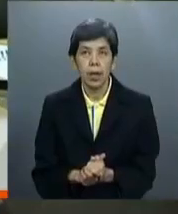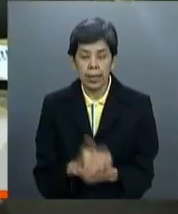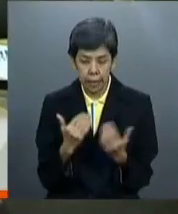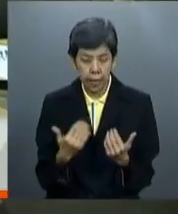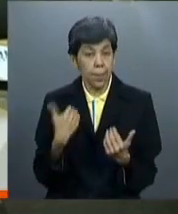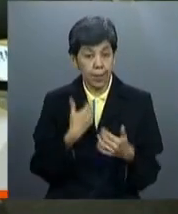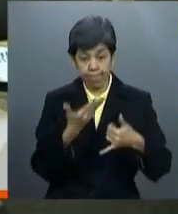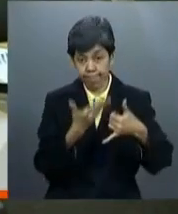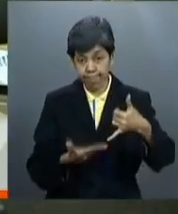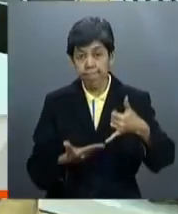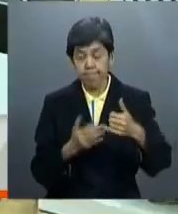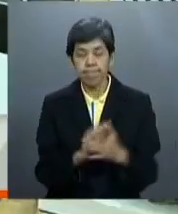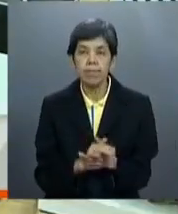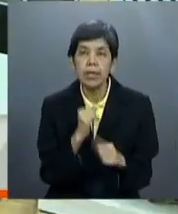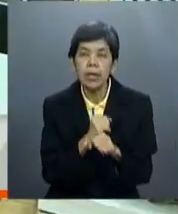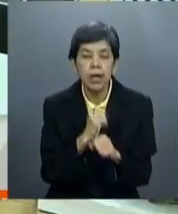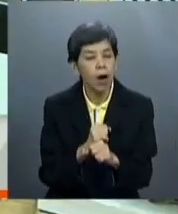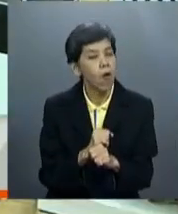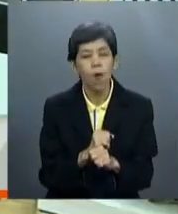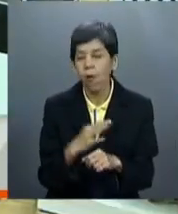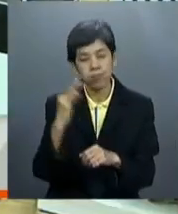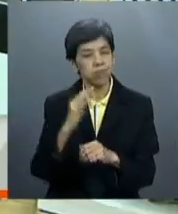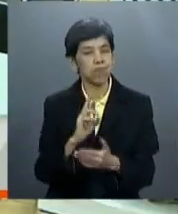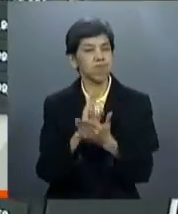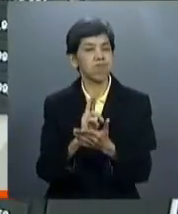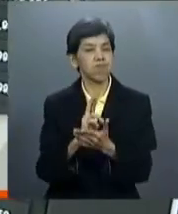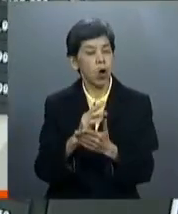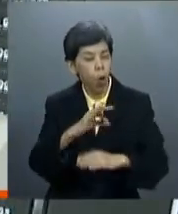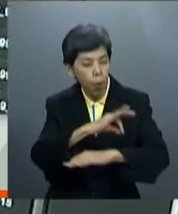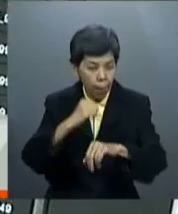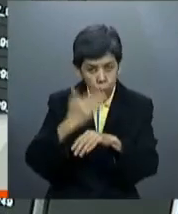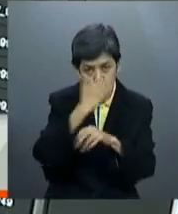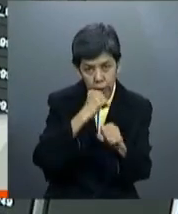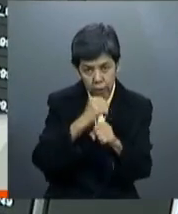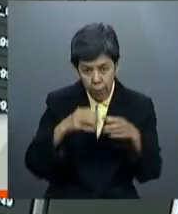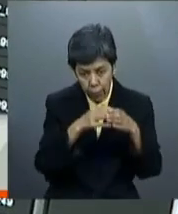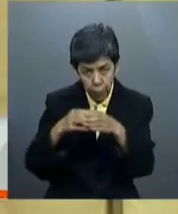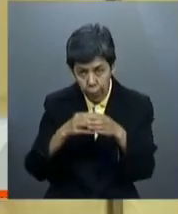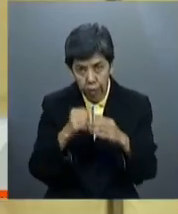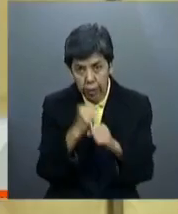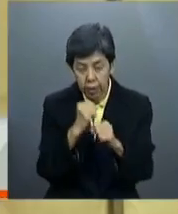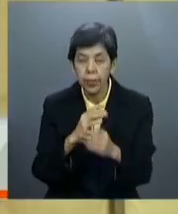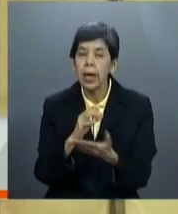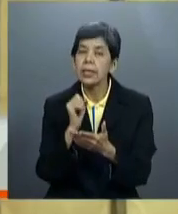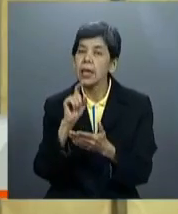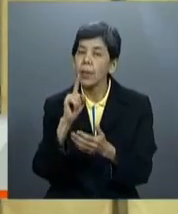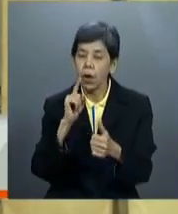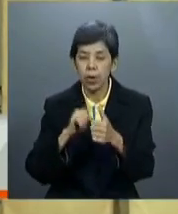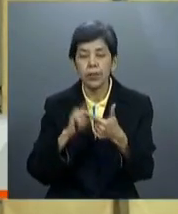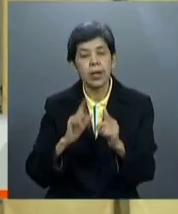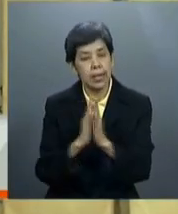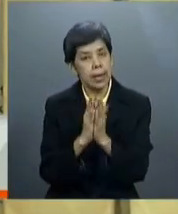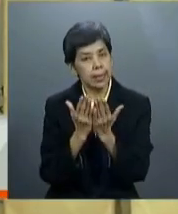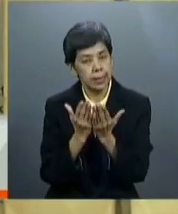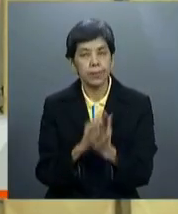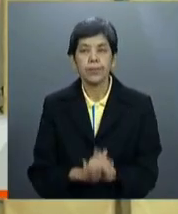ดสันติลอรัชวีได้รับเลือกเป็นนักออกแบบแห่งปีทั้งจากคณะมัณฑนศิลป์ศิลปากรและนิตยสารวอลเ